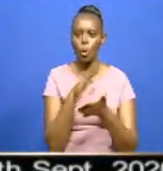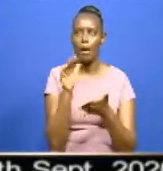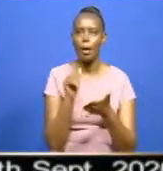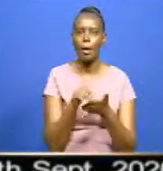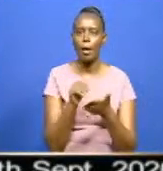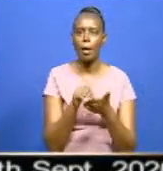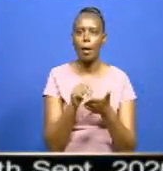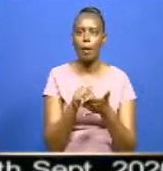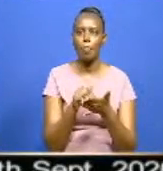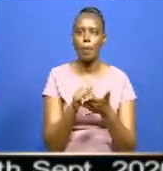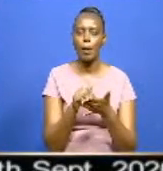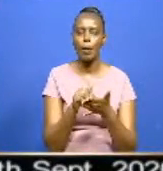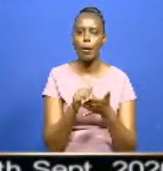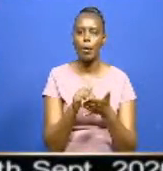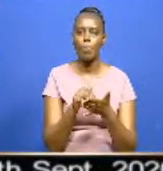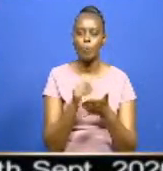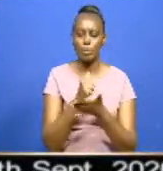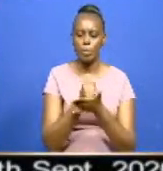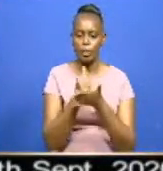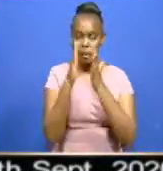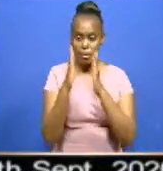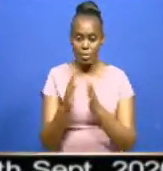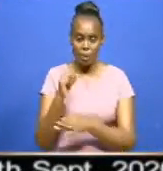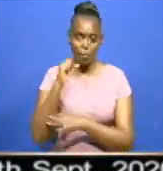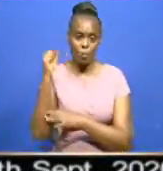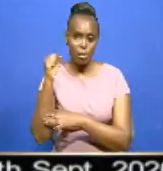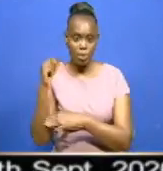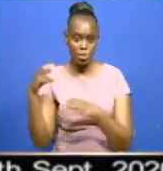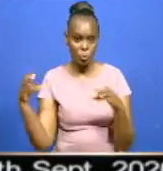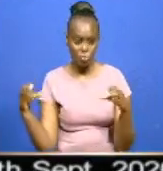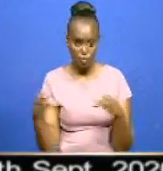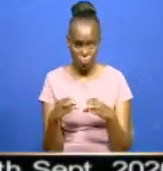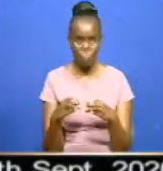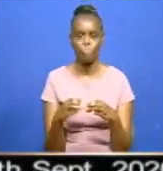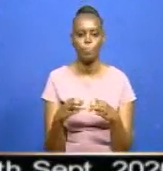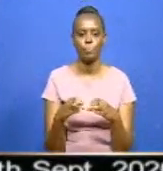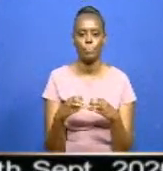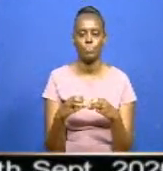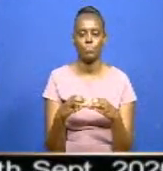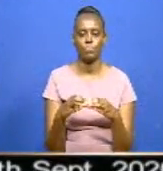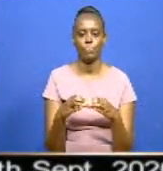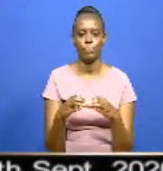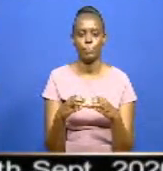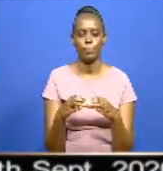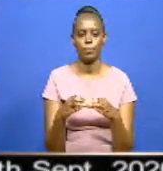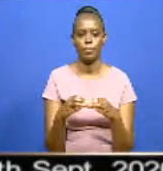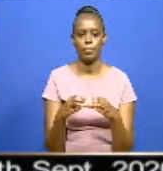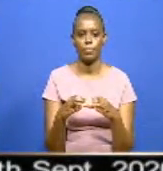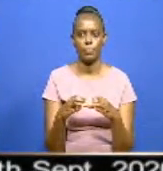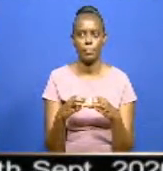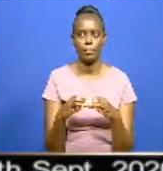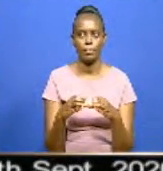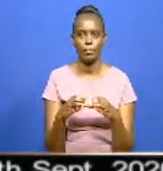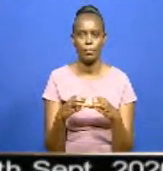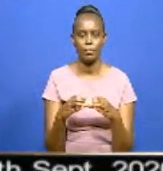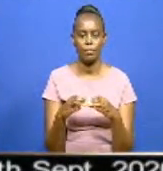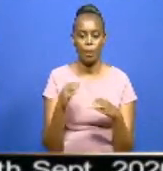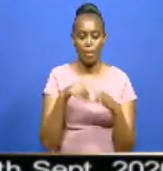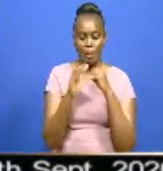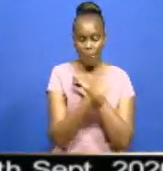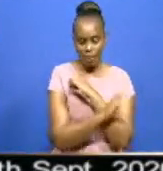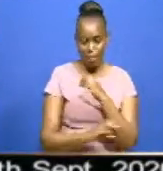ya mwandishi mkuu wa vyama vya kisiasa hapa nchini.